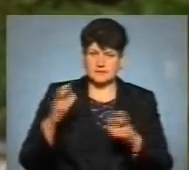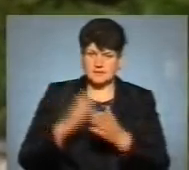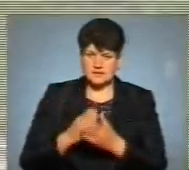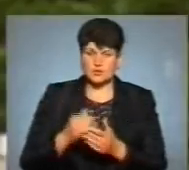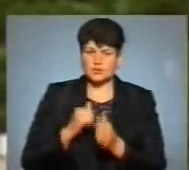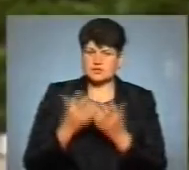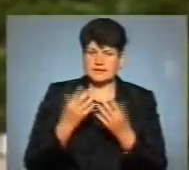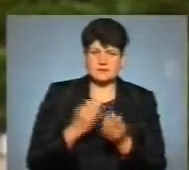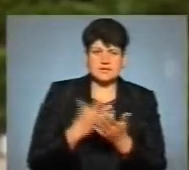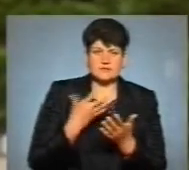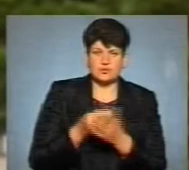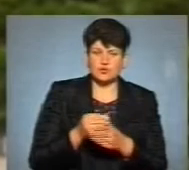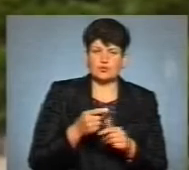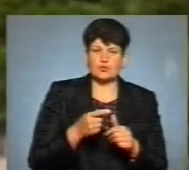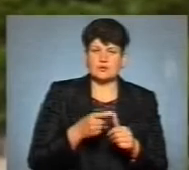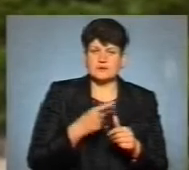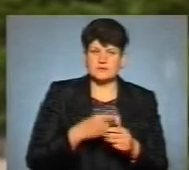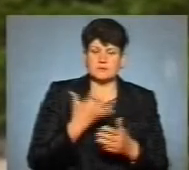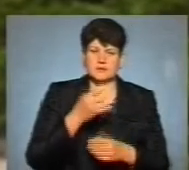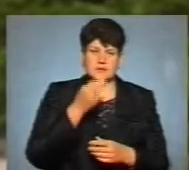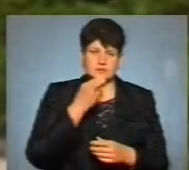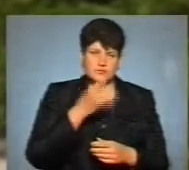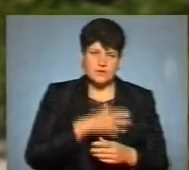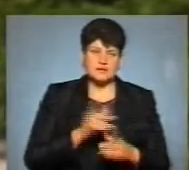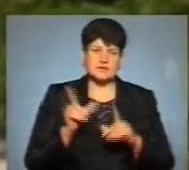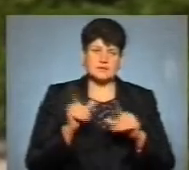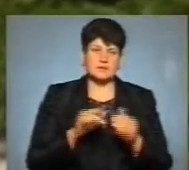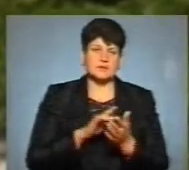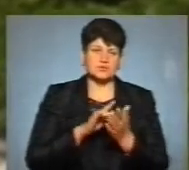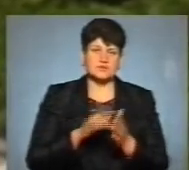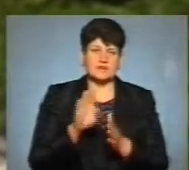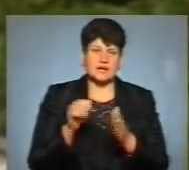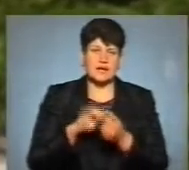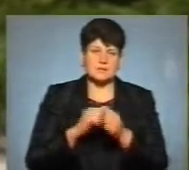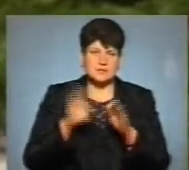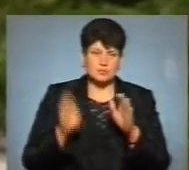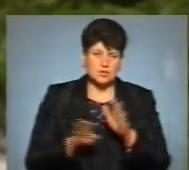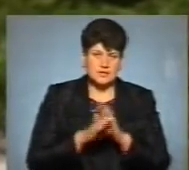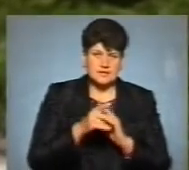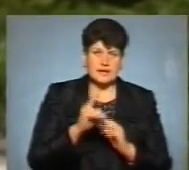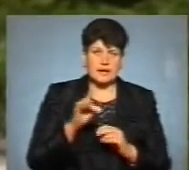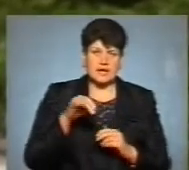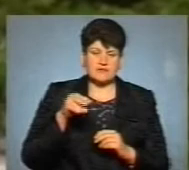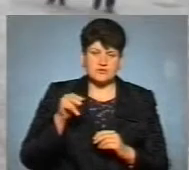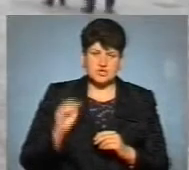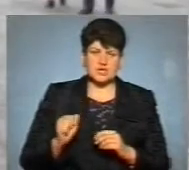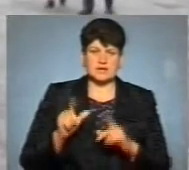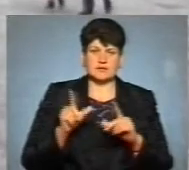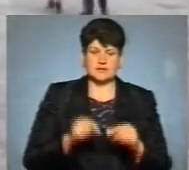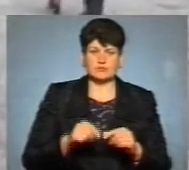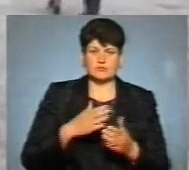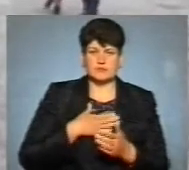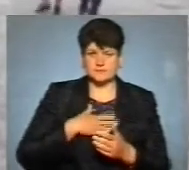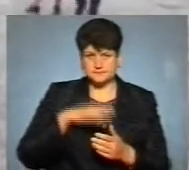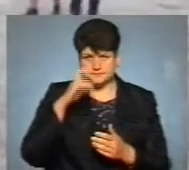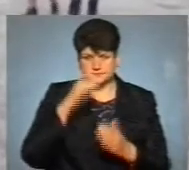свою назву. Також ми їдемо на екскурсії Кам'янець-Подільськ, Кривче, також відвідуємо наш краєзнавчий музей. У